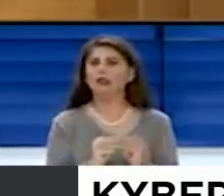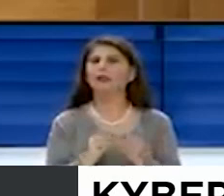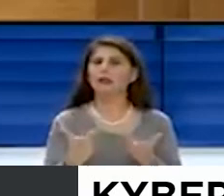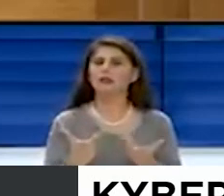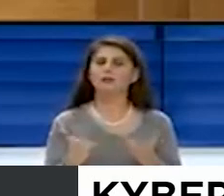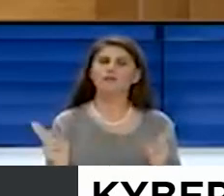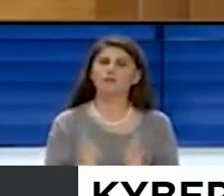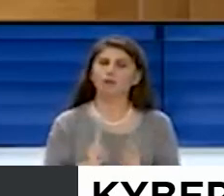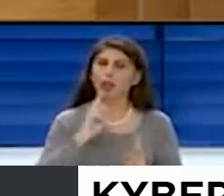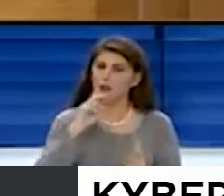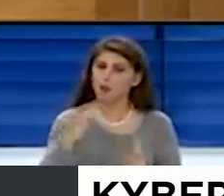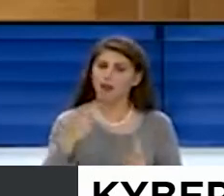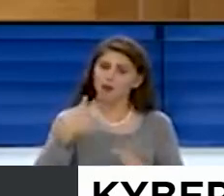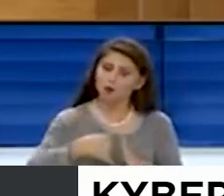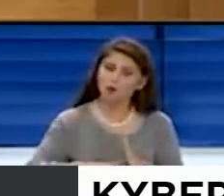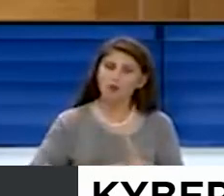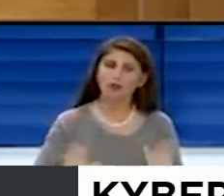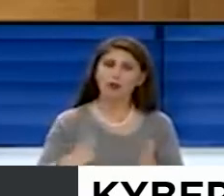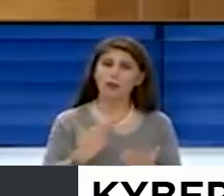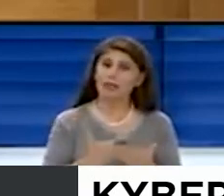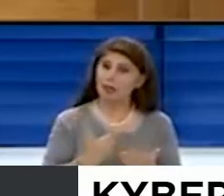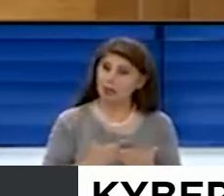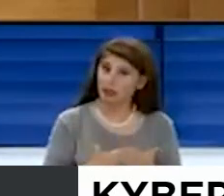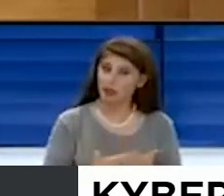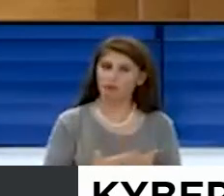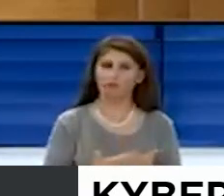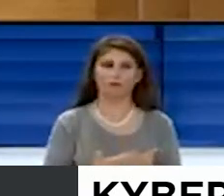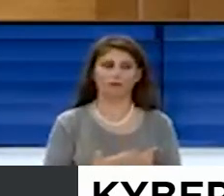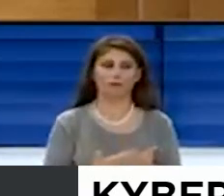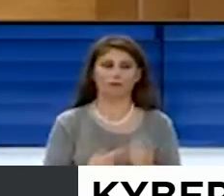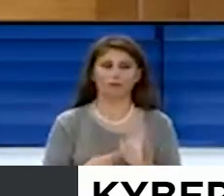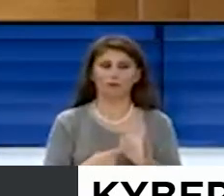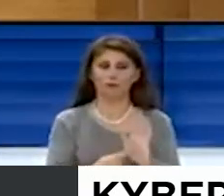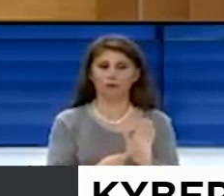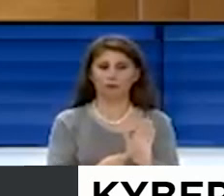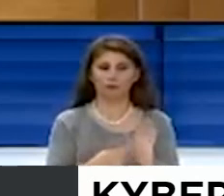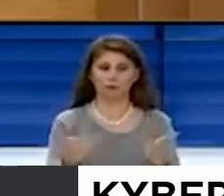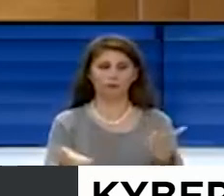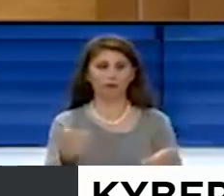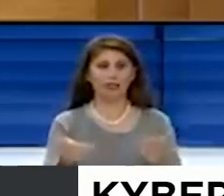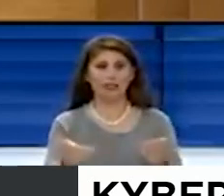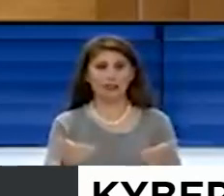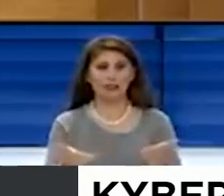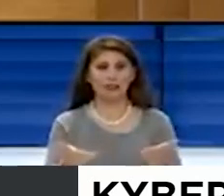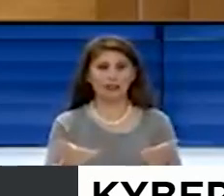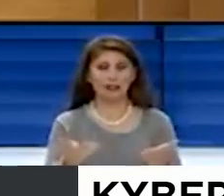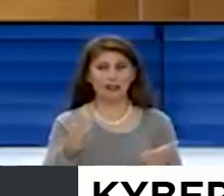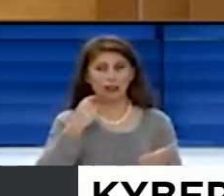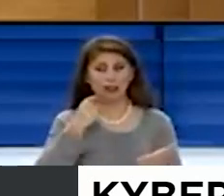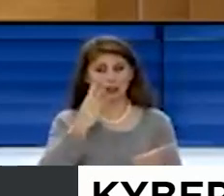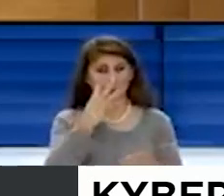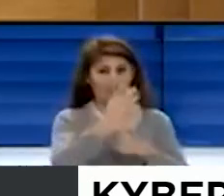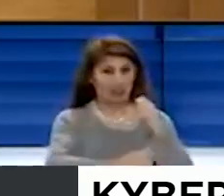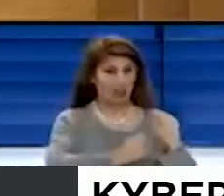οποίος τραυματίστηκε σοβαρά στα επεισόδια του Ρέντι και κατέληξε χθες. Μάλιστα. Ο Πρωθυπουργός έχει διαμηνήσει πως πλέον